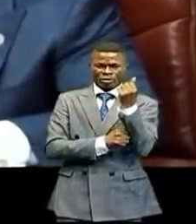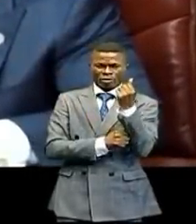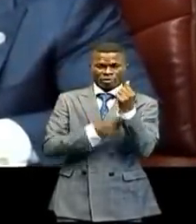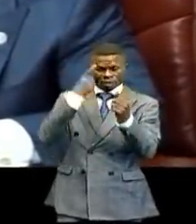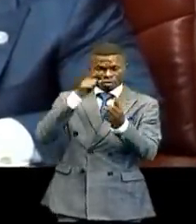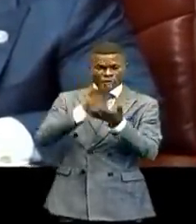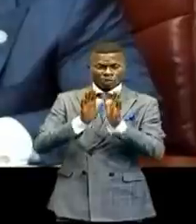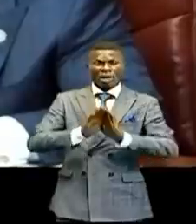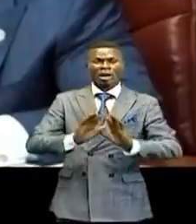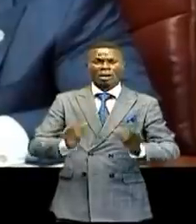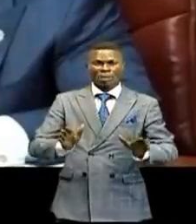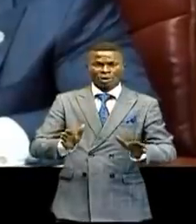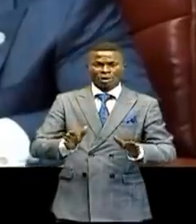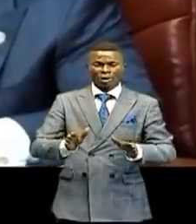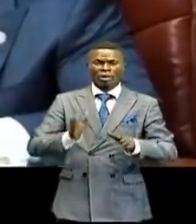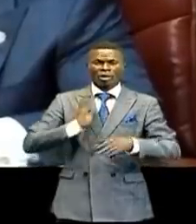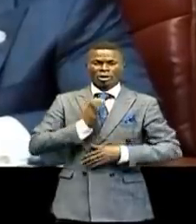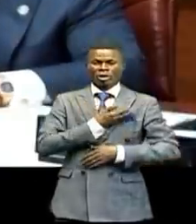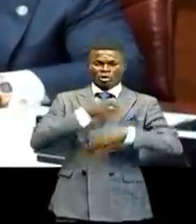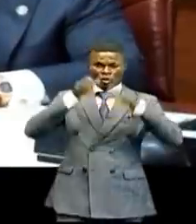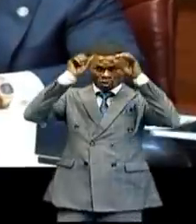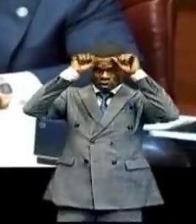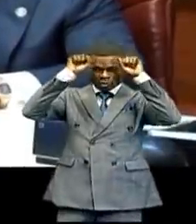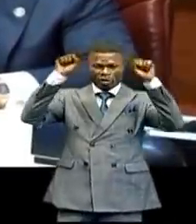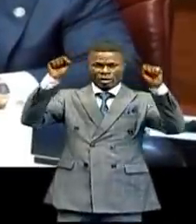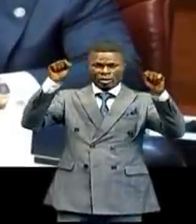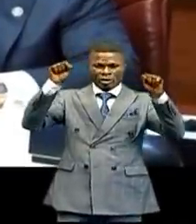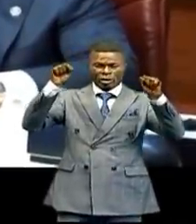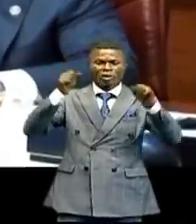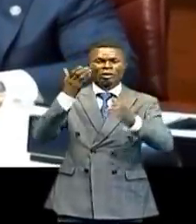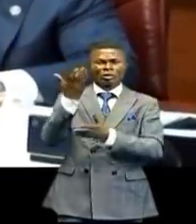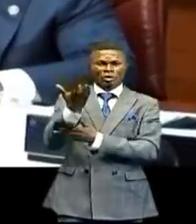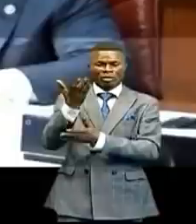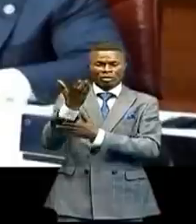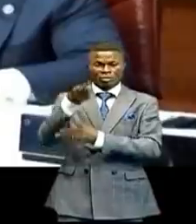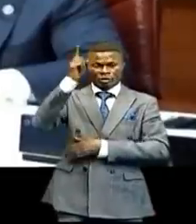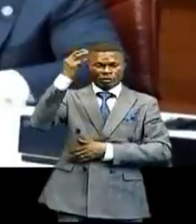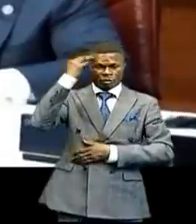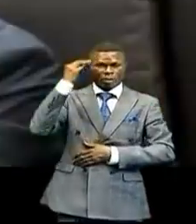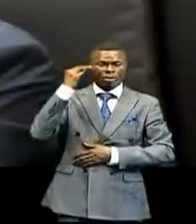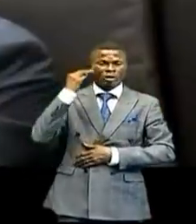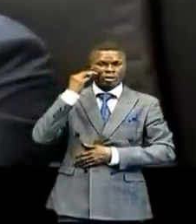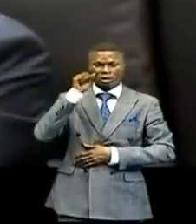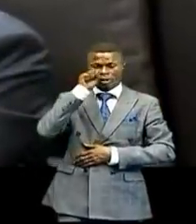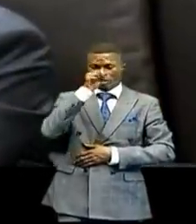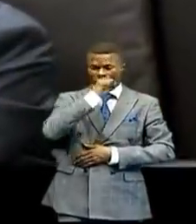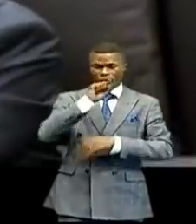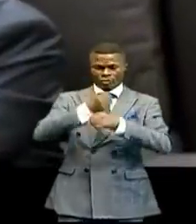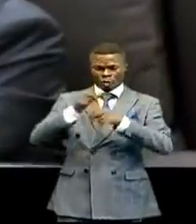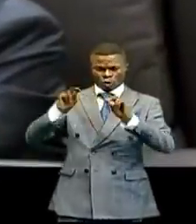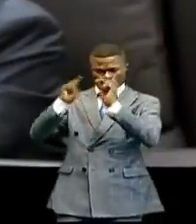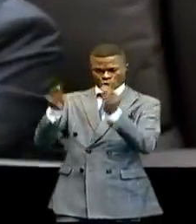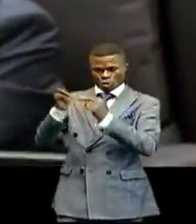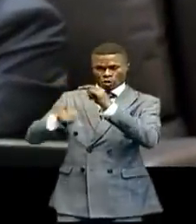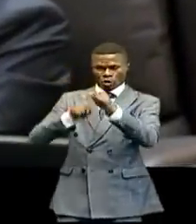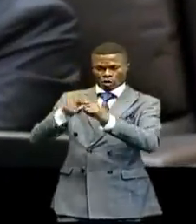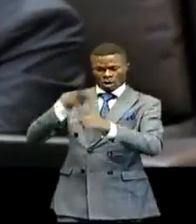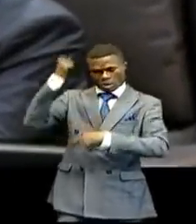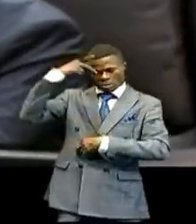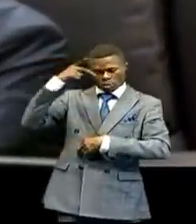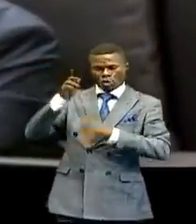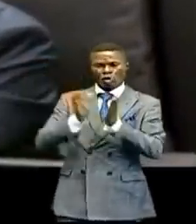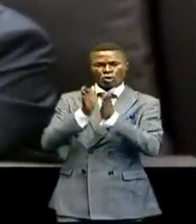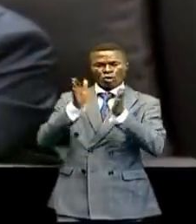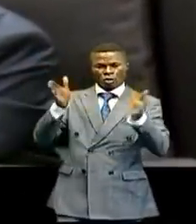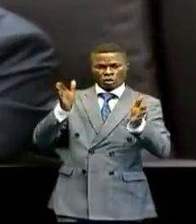Pour y parvenir, le président de la République a demandé au Premier ministre de créer une commission nationale de politique